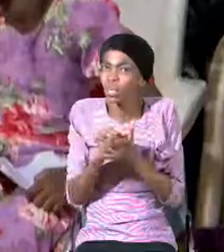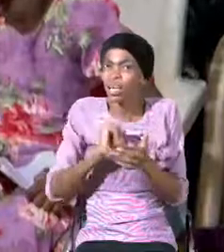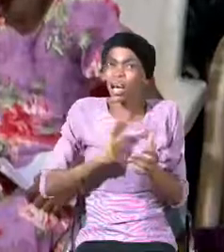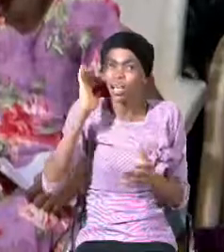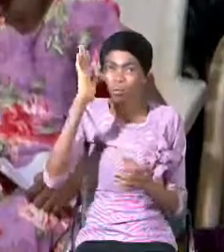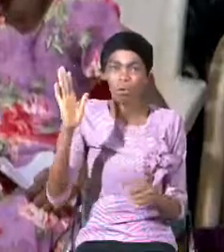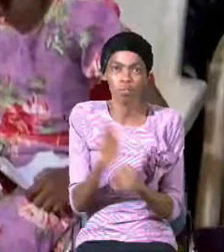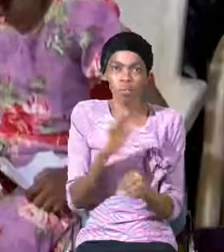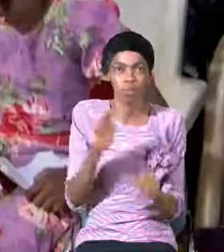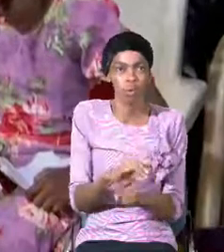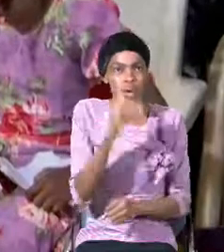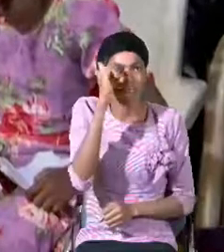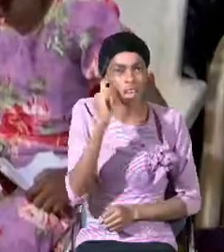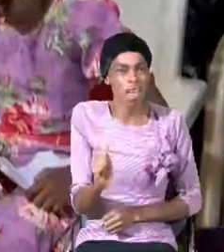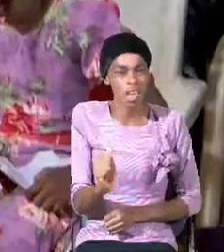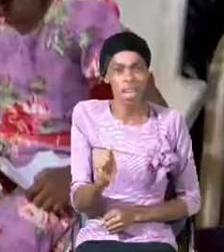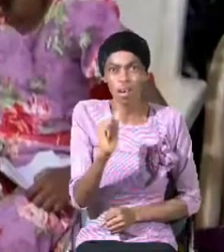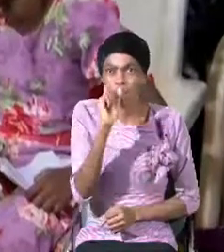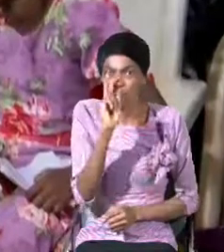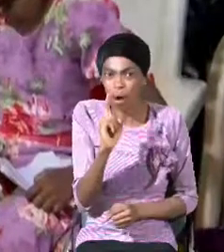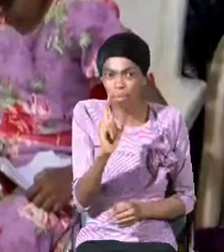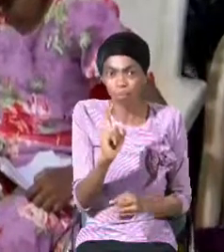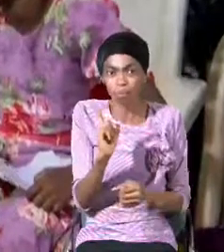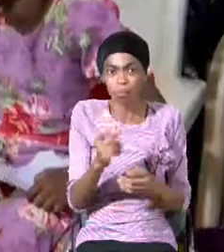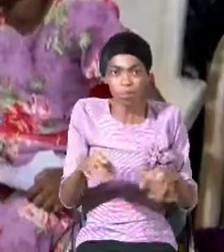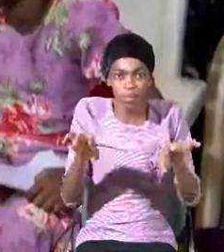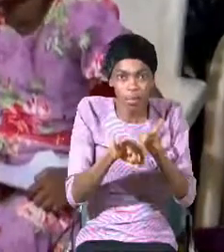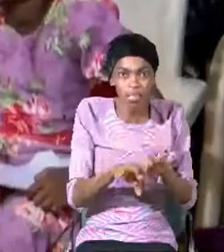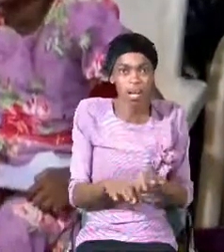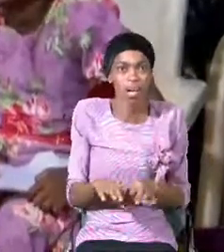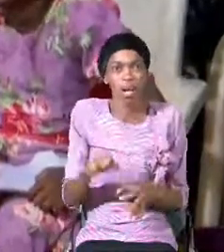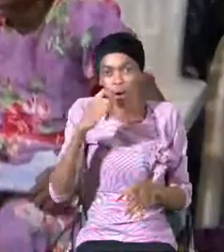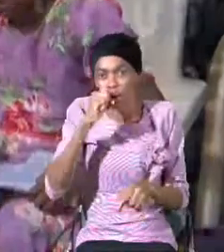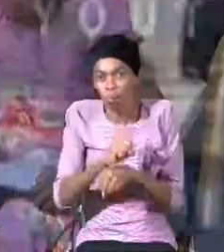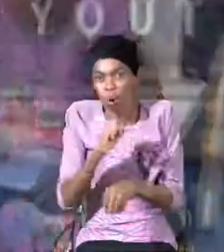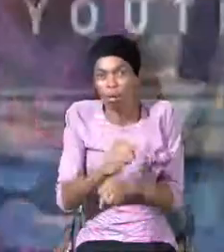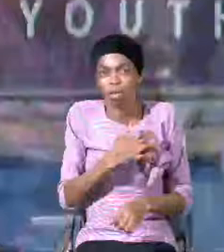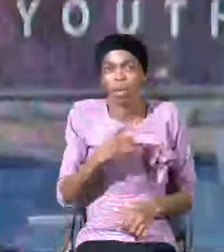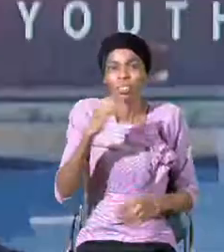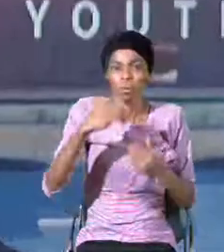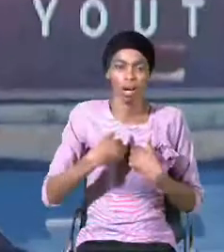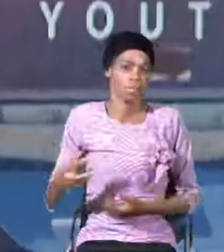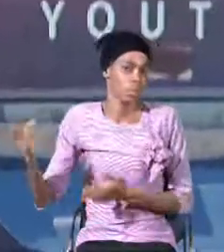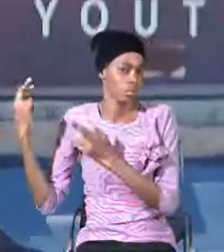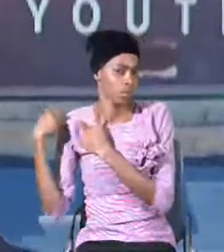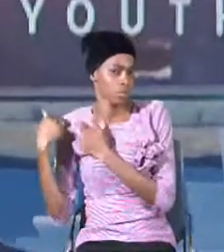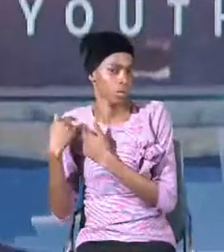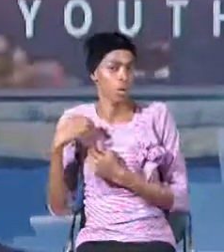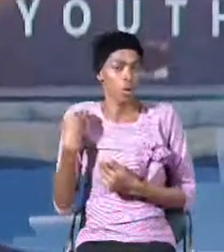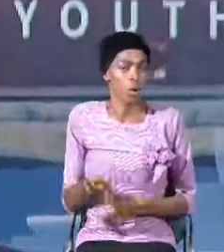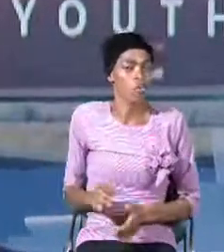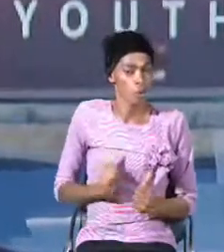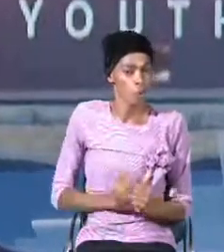puisse accomplir un mandat donné. Et tu as la responsabilité de